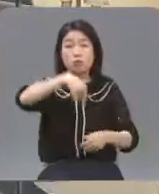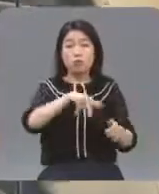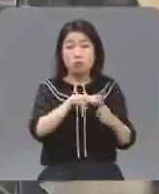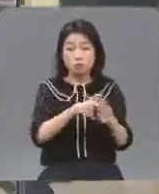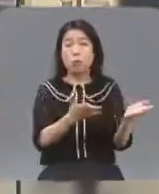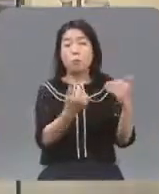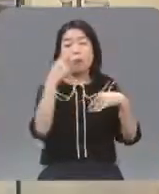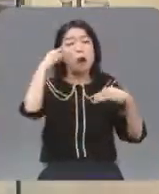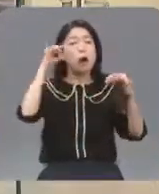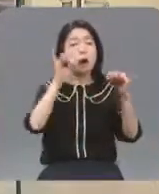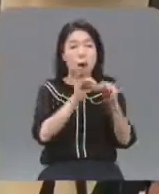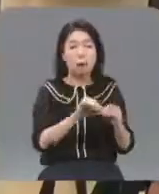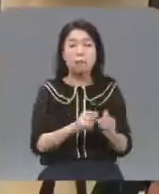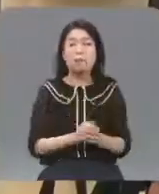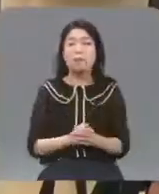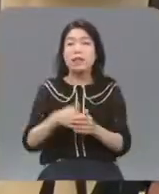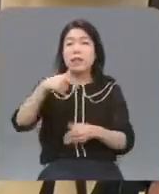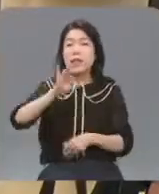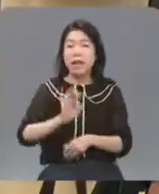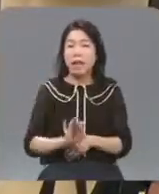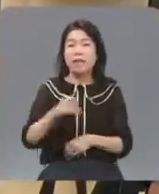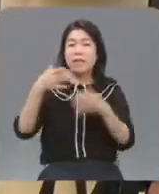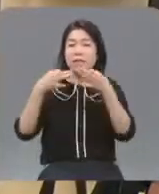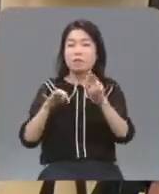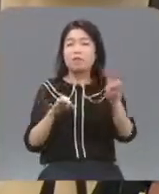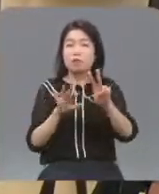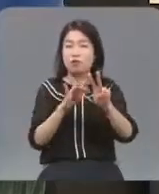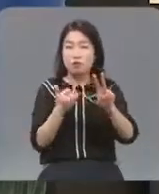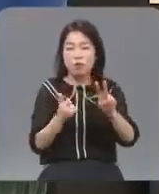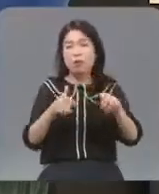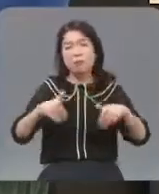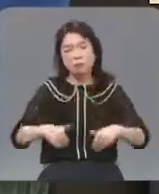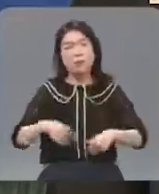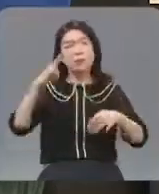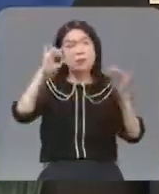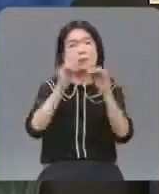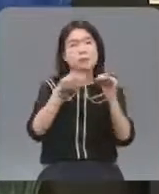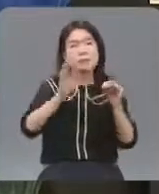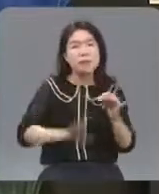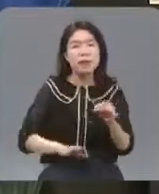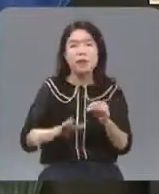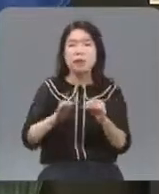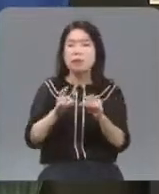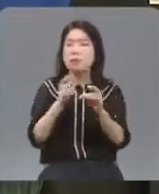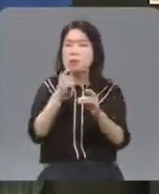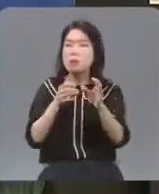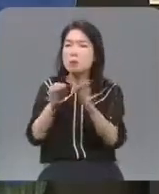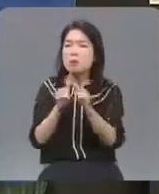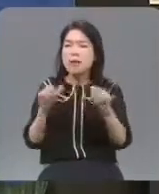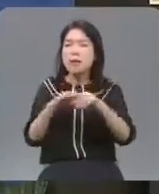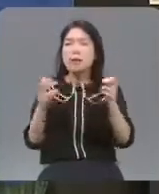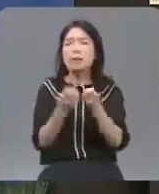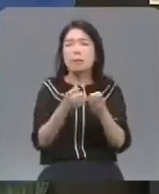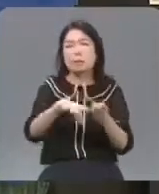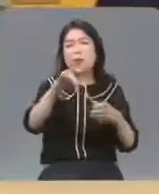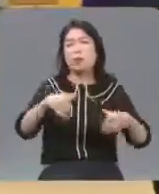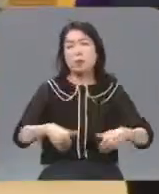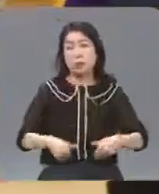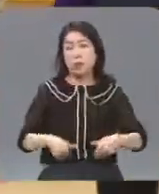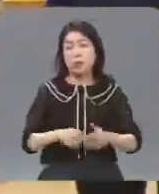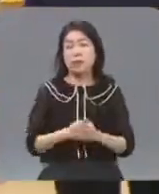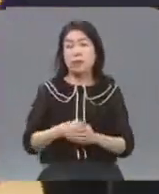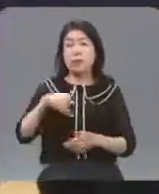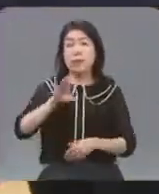유치에 적극적인 데 반해 강기정 김 주었 후보는 필요성은 공감하지만 중소상인 대책이 필요하다는 입장입니다